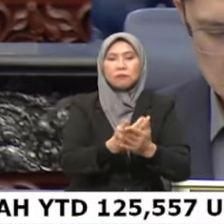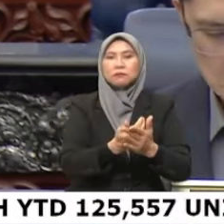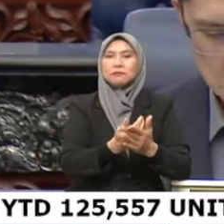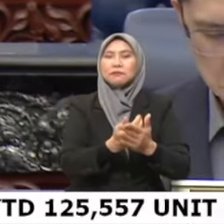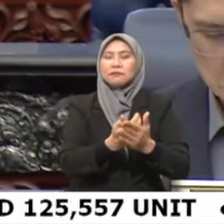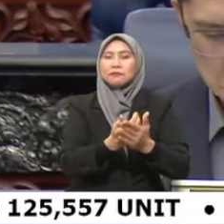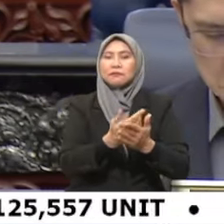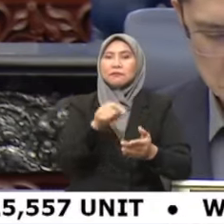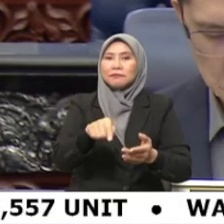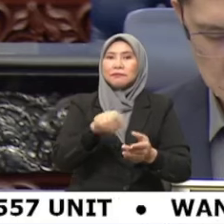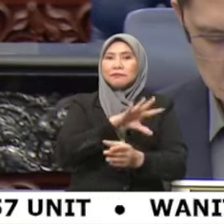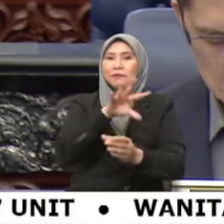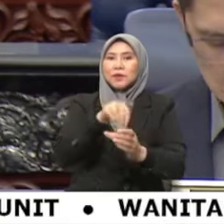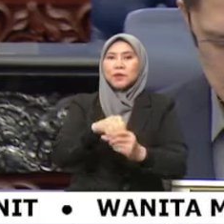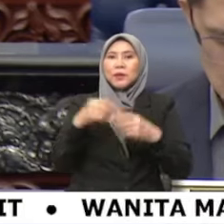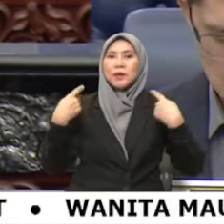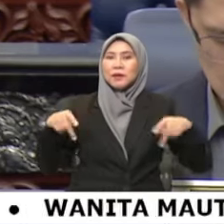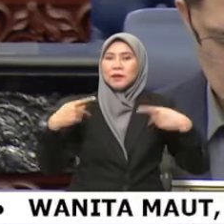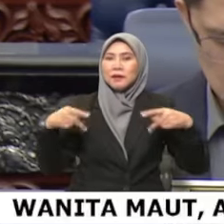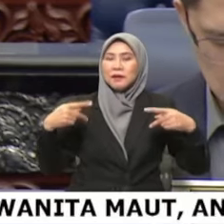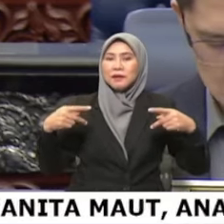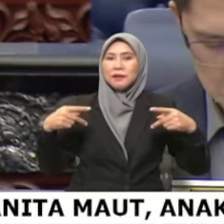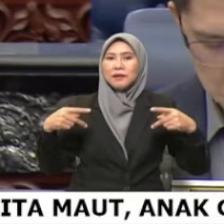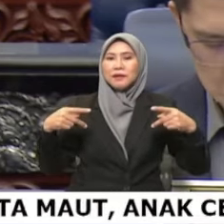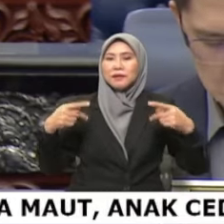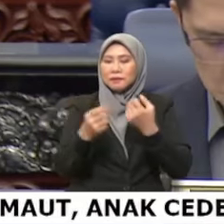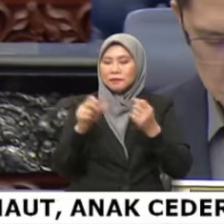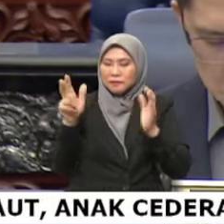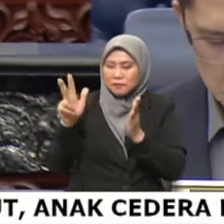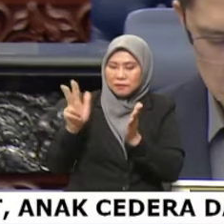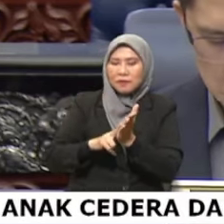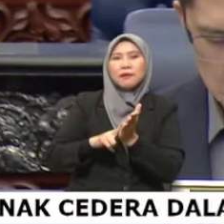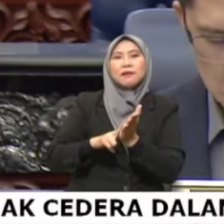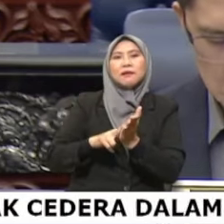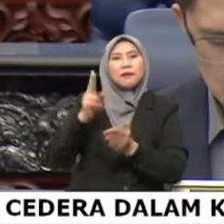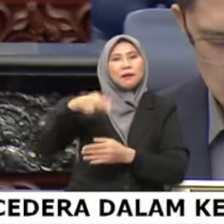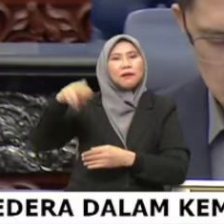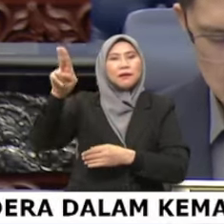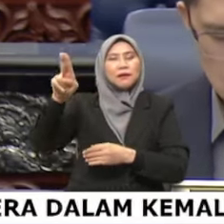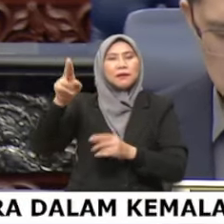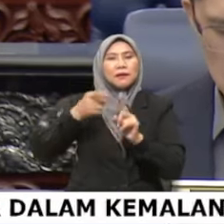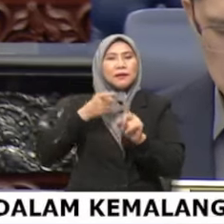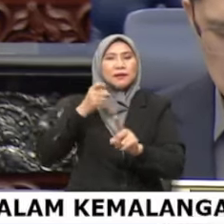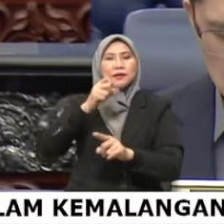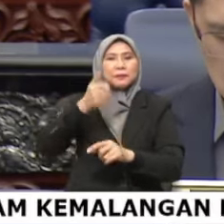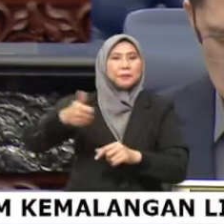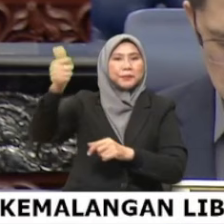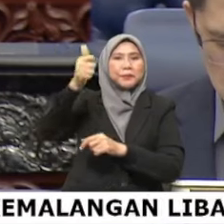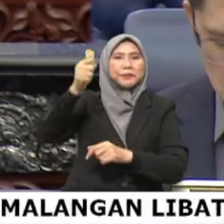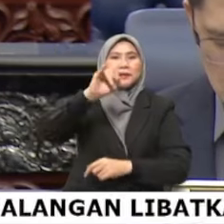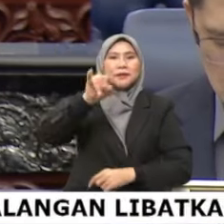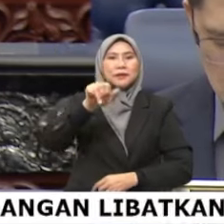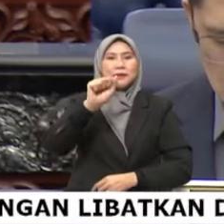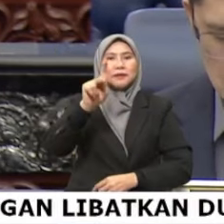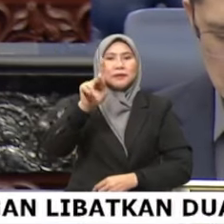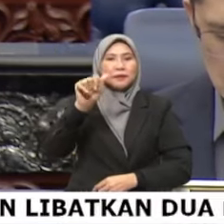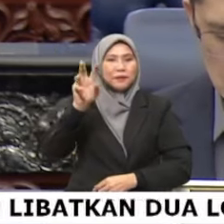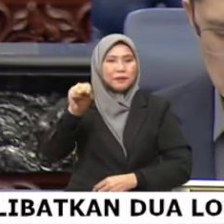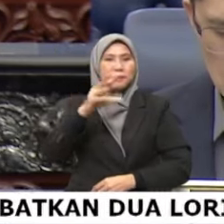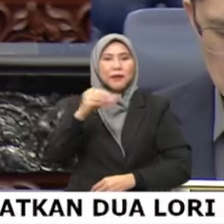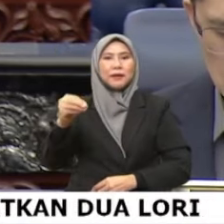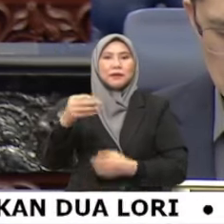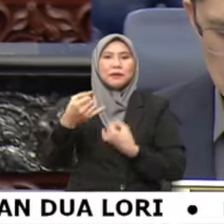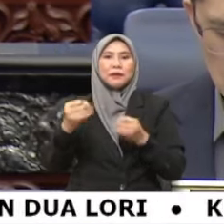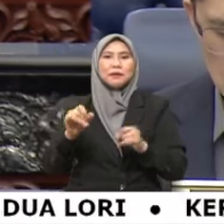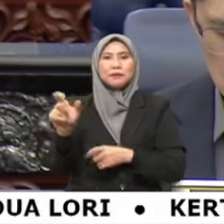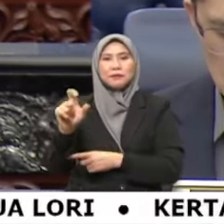di pasaran termasuklah premis makanan yang telah disahkan oleh halal oleh pihak berkuasa JAKIM dan Majlis Agama